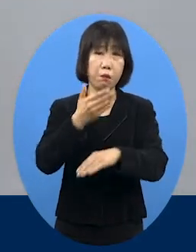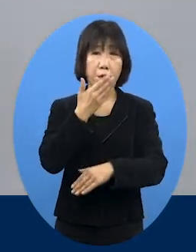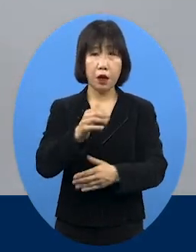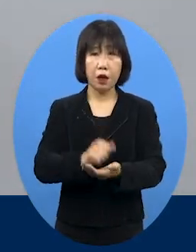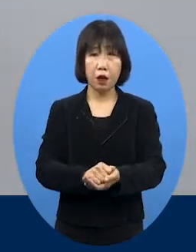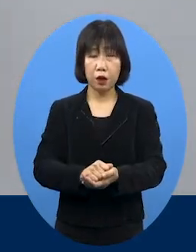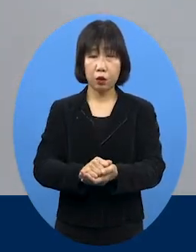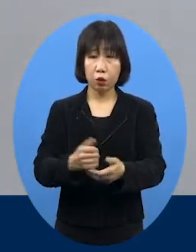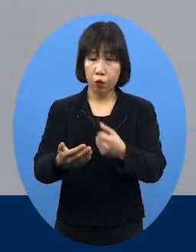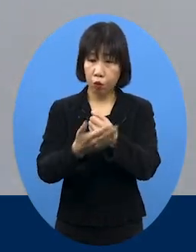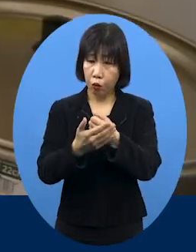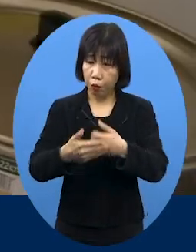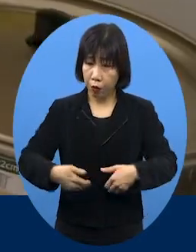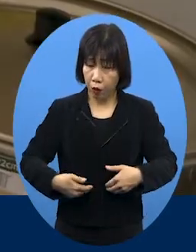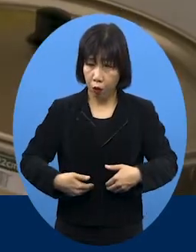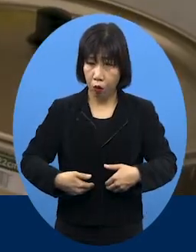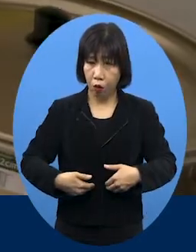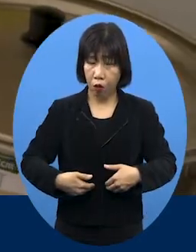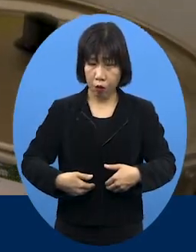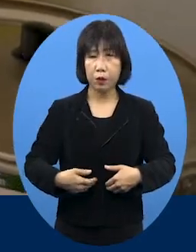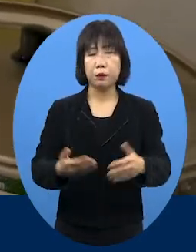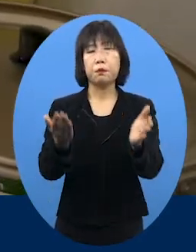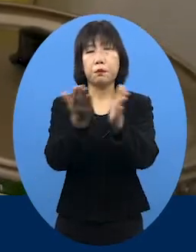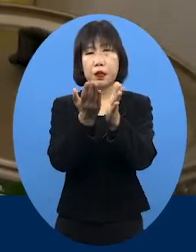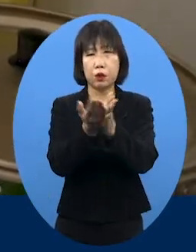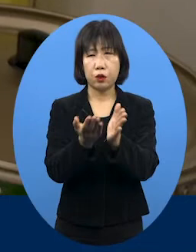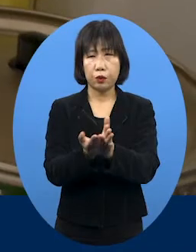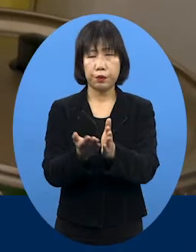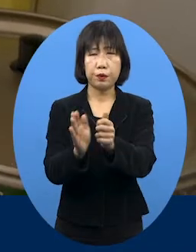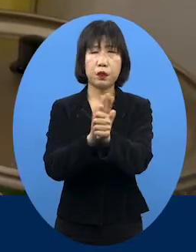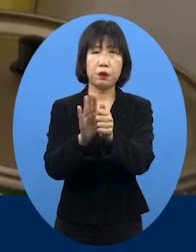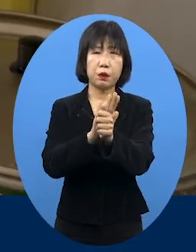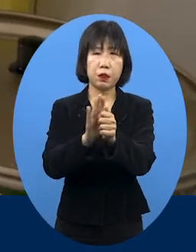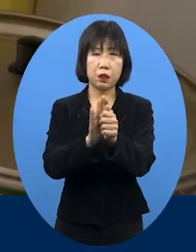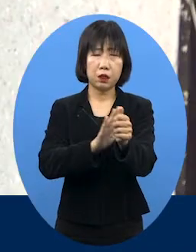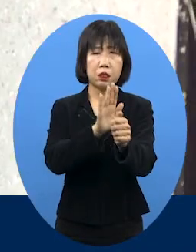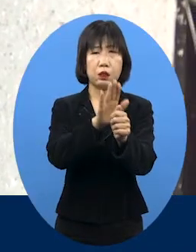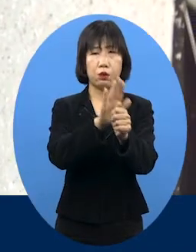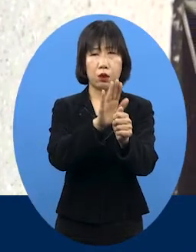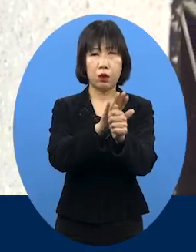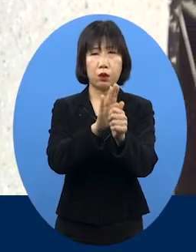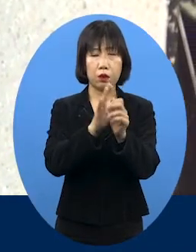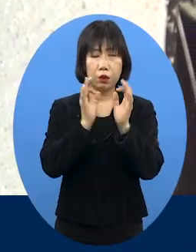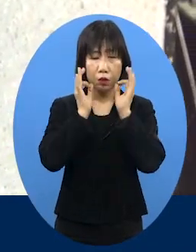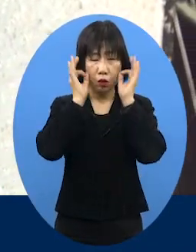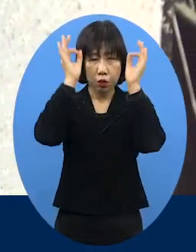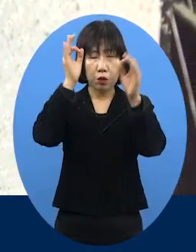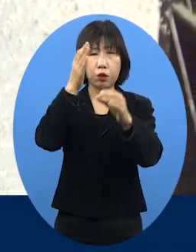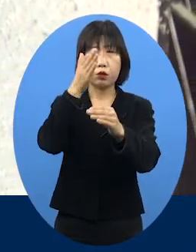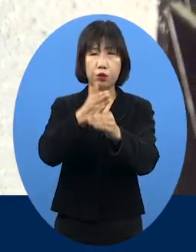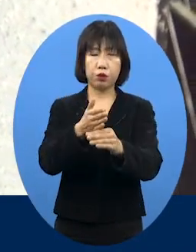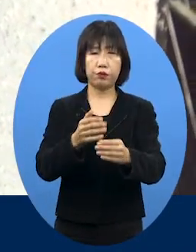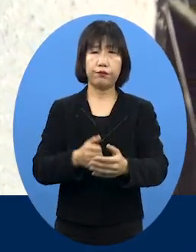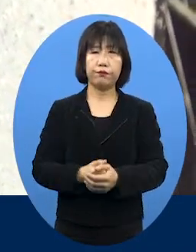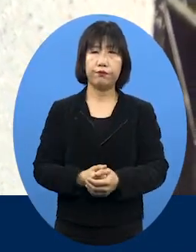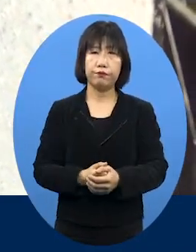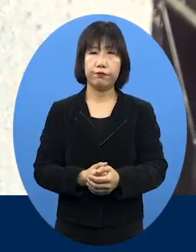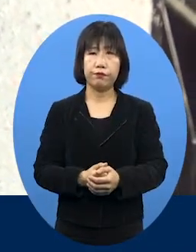국민들을 신속하게 파악해 개인별 맞춤형 돌봄 서비스를 제공하는데 최선의 노력을 다할 계획입니다